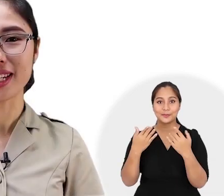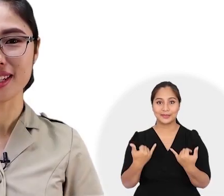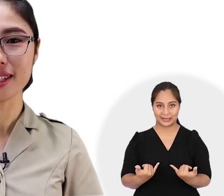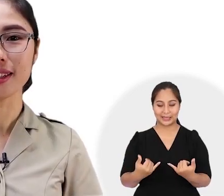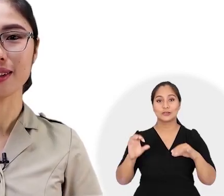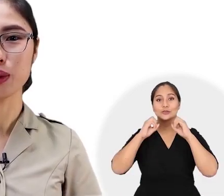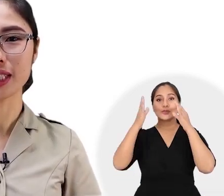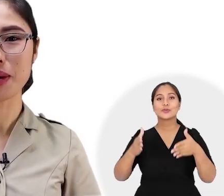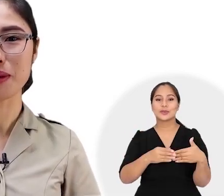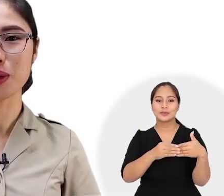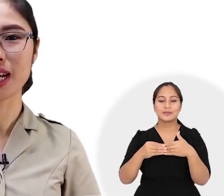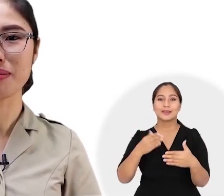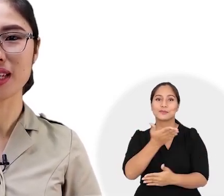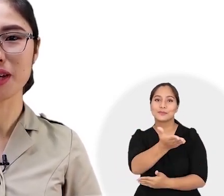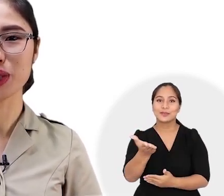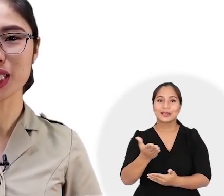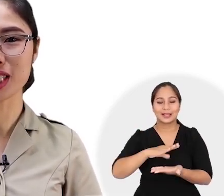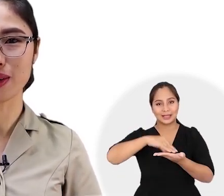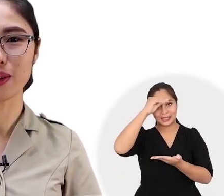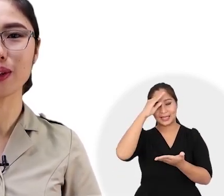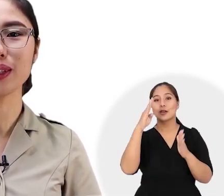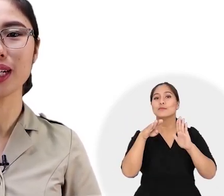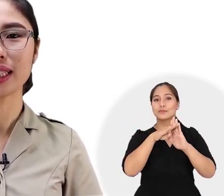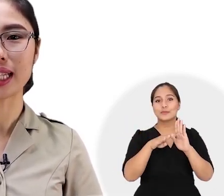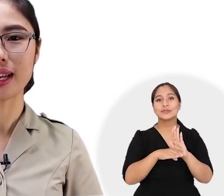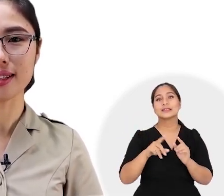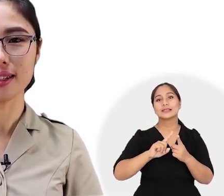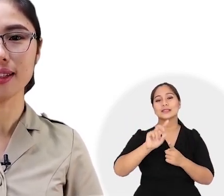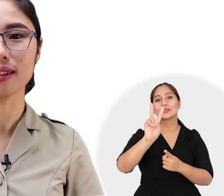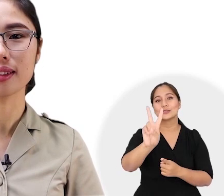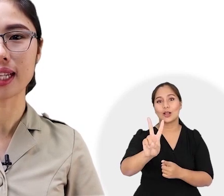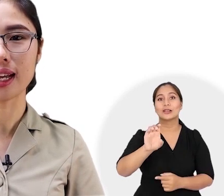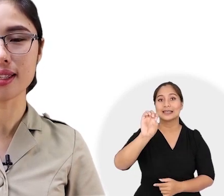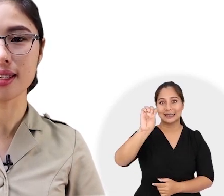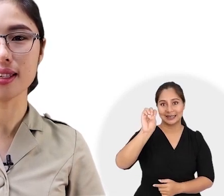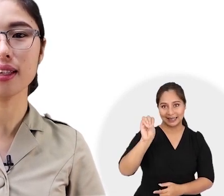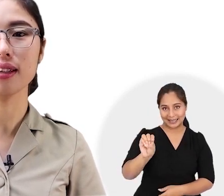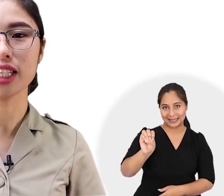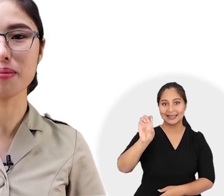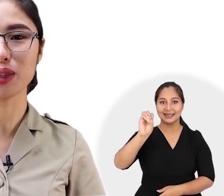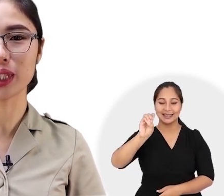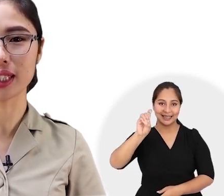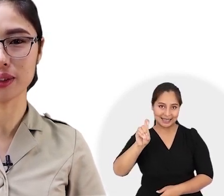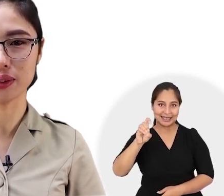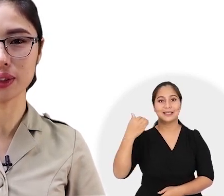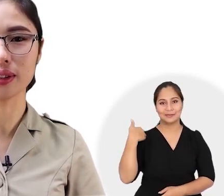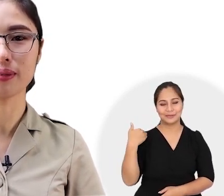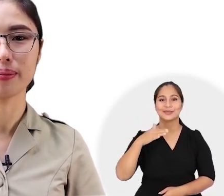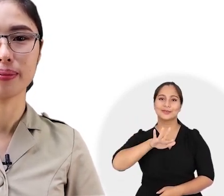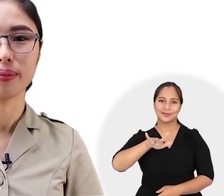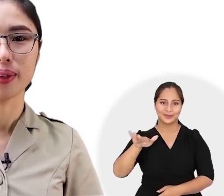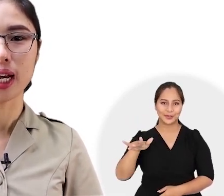ต่อไปนี้ครูจะพาพวกหลานมาเรียนบทที่2สระอิสระอีที่มีตัวสะก